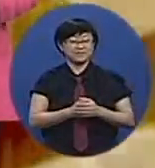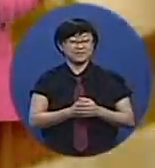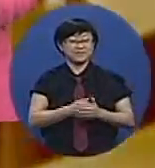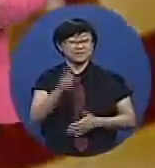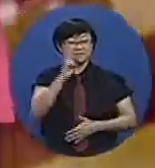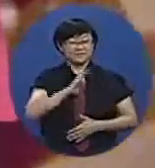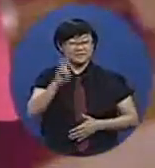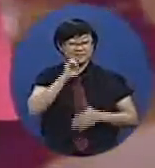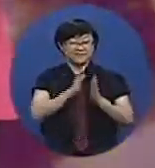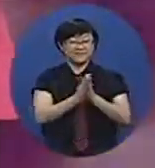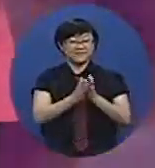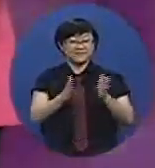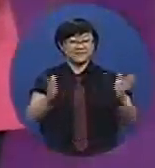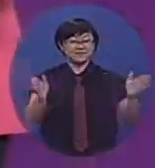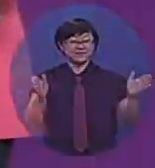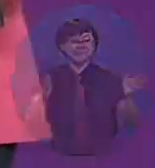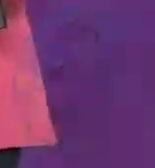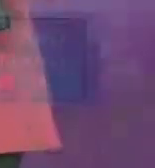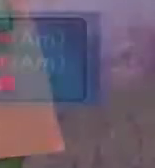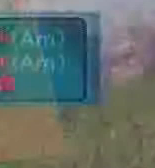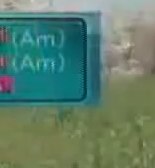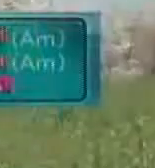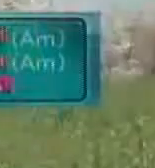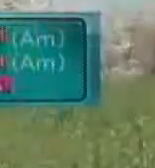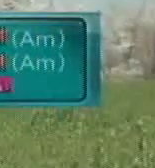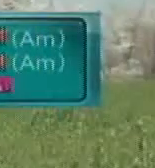자, 음악 주세요.